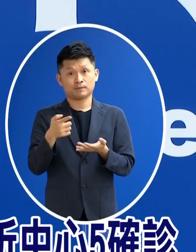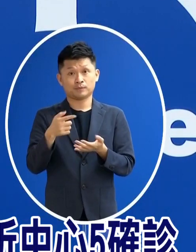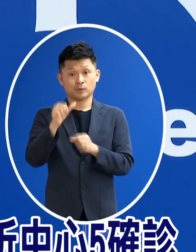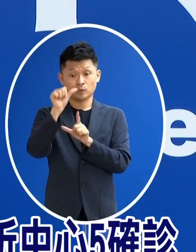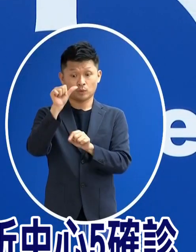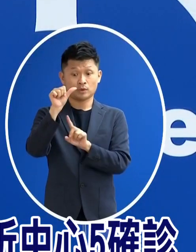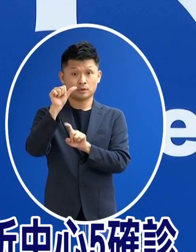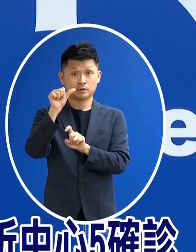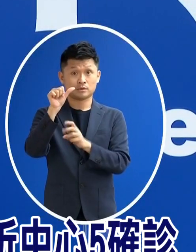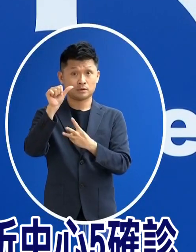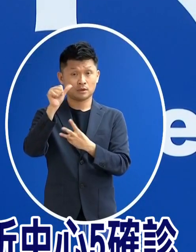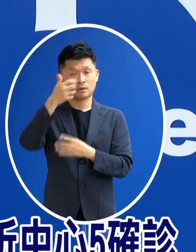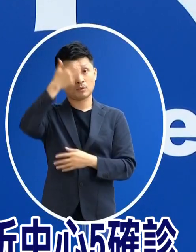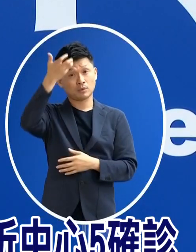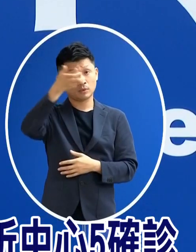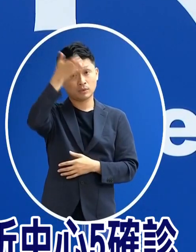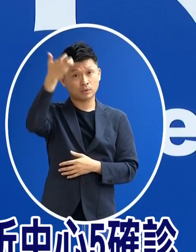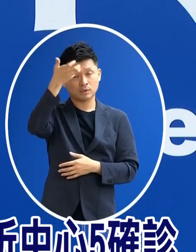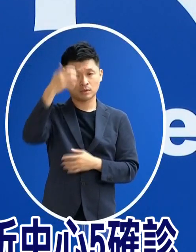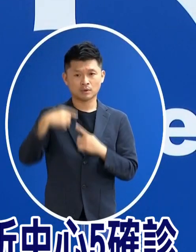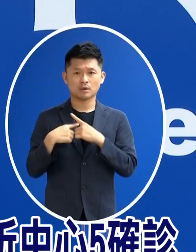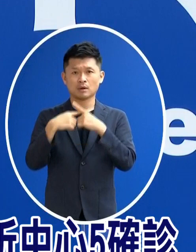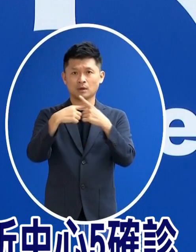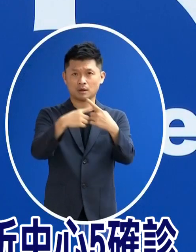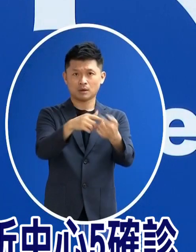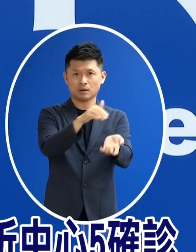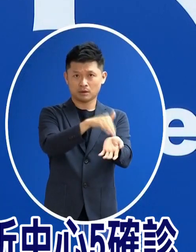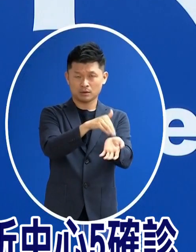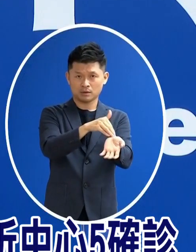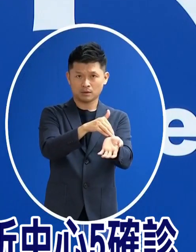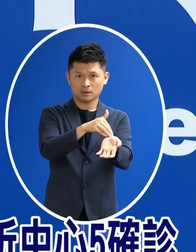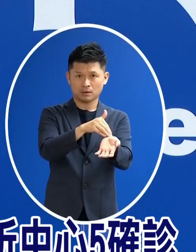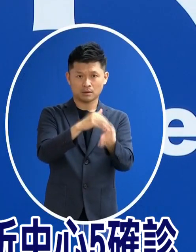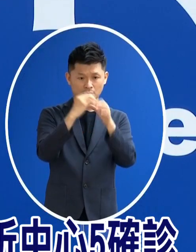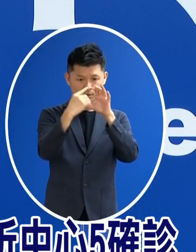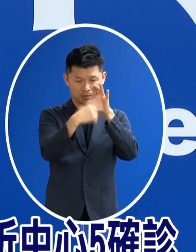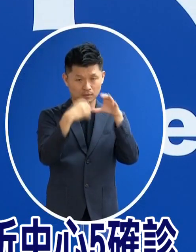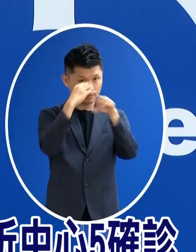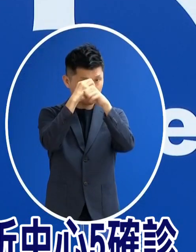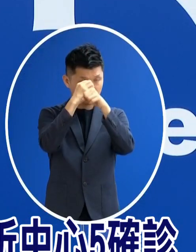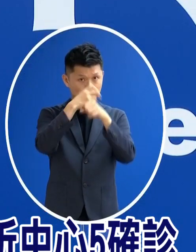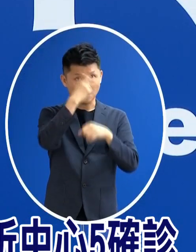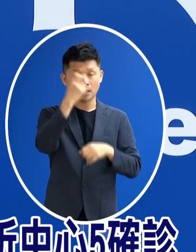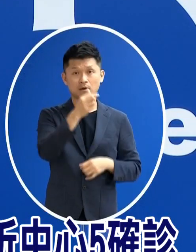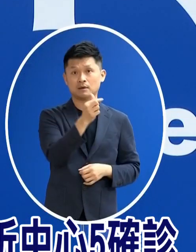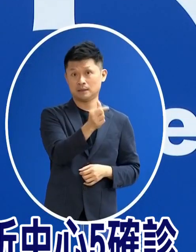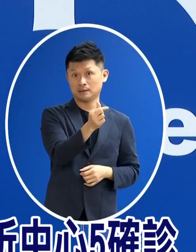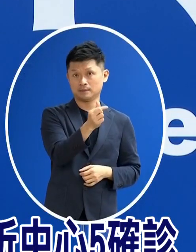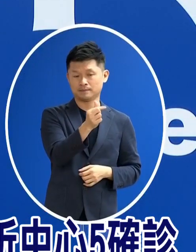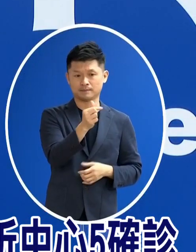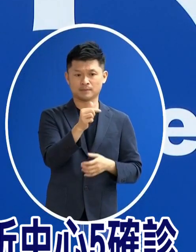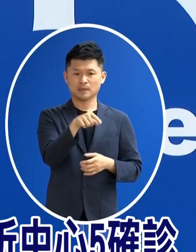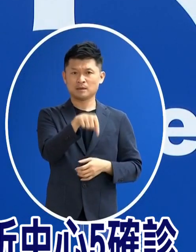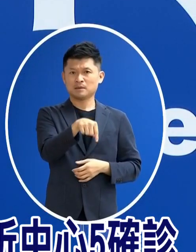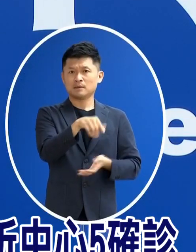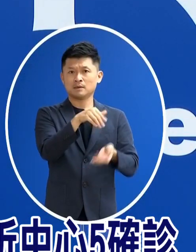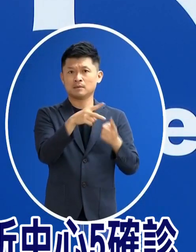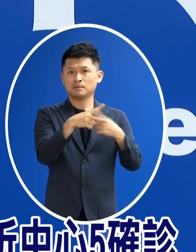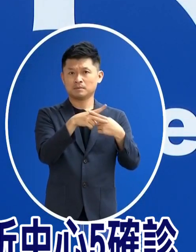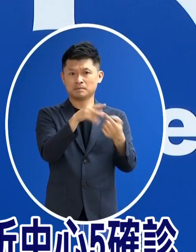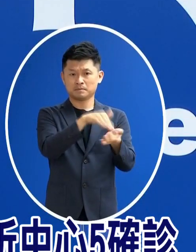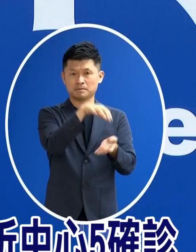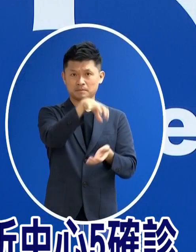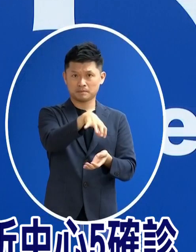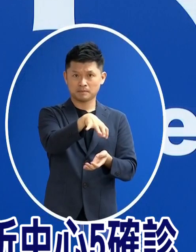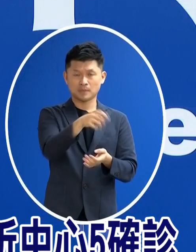5月13号发烧那后来有就医采检确认是阳性之后呢，那这个诊所自己本身呢有这个